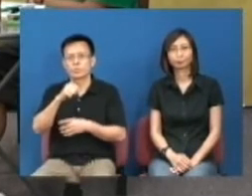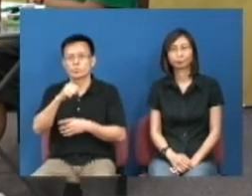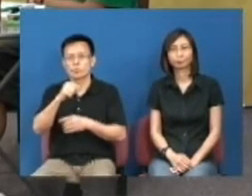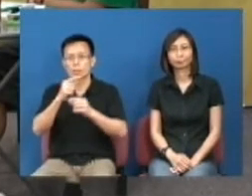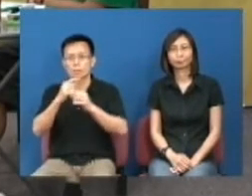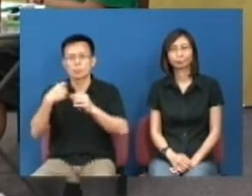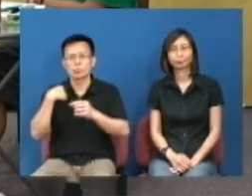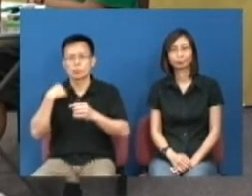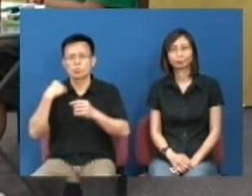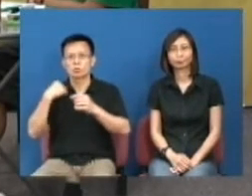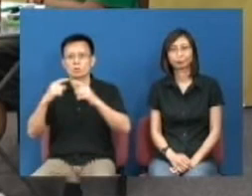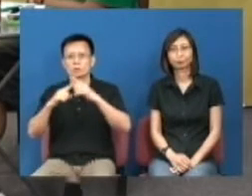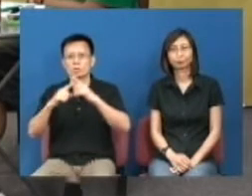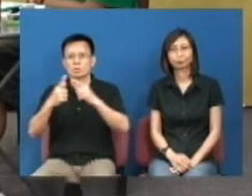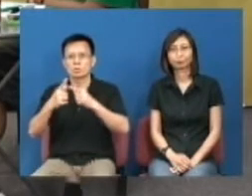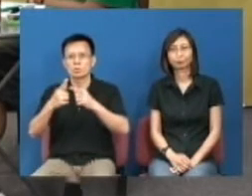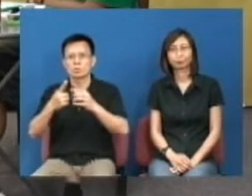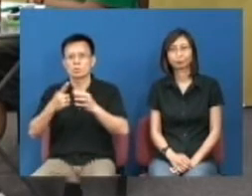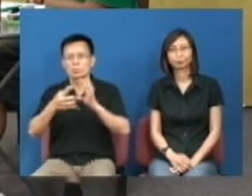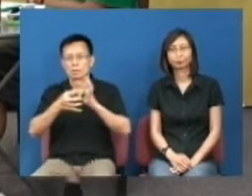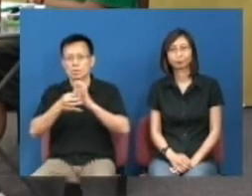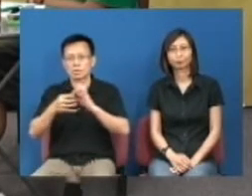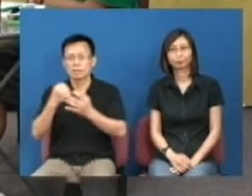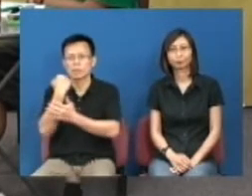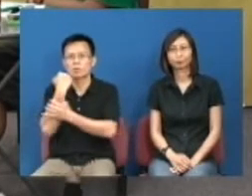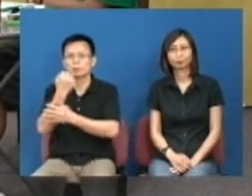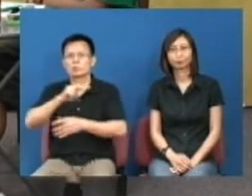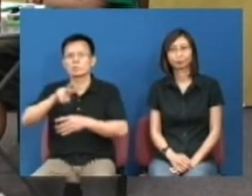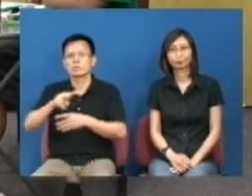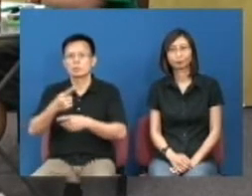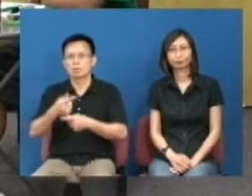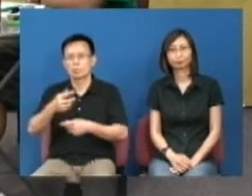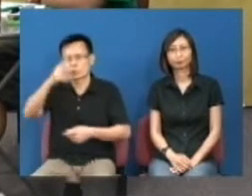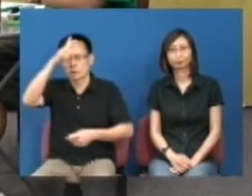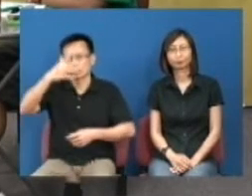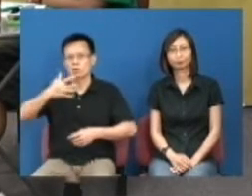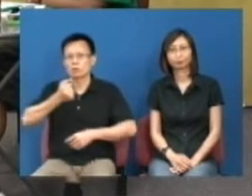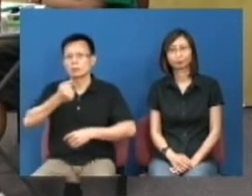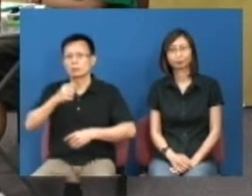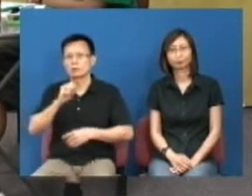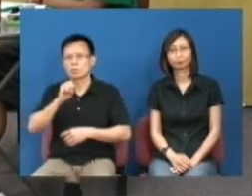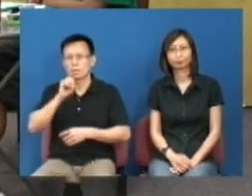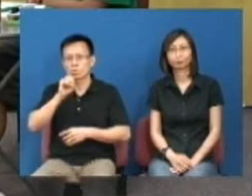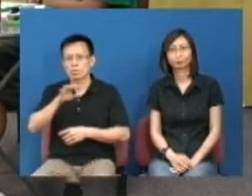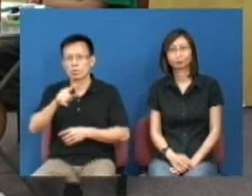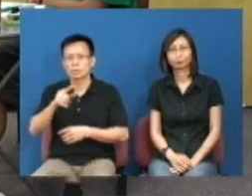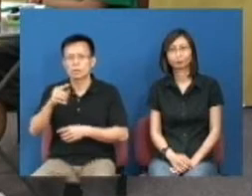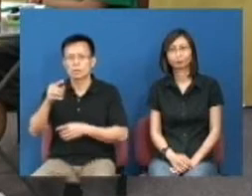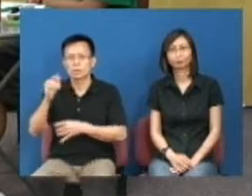中國人嘅翻身嘅革命一樣。即係你一個官員去做呢個咁嘅歷史